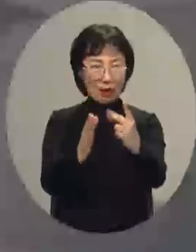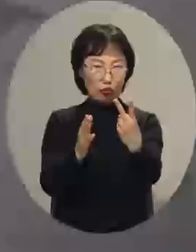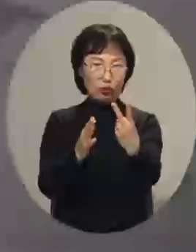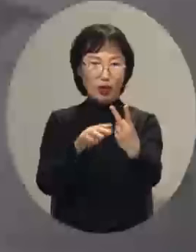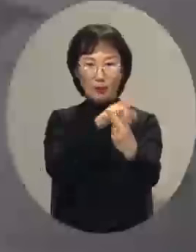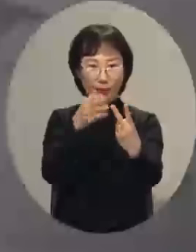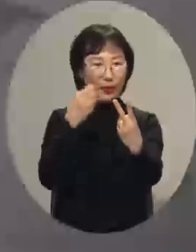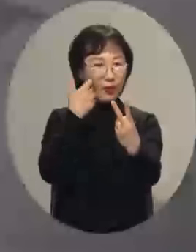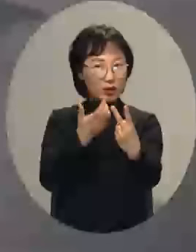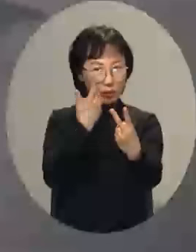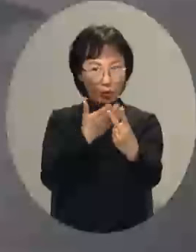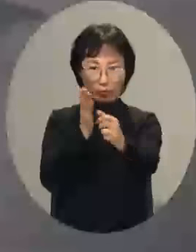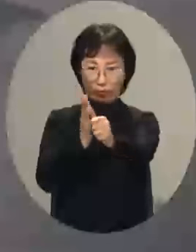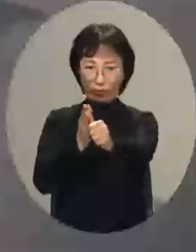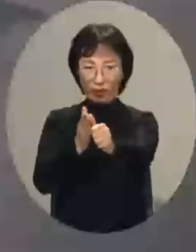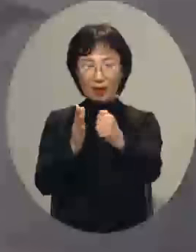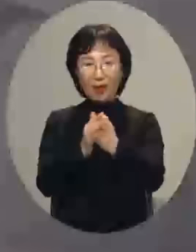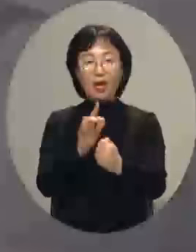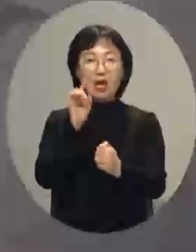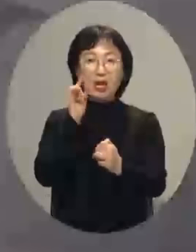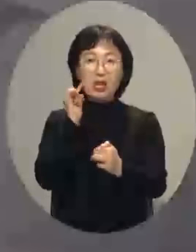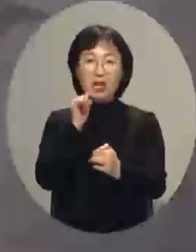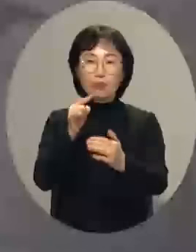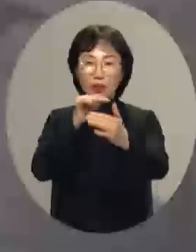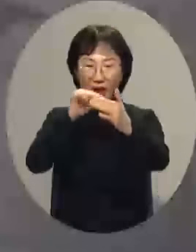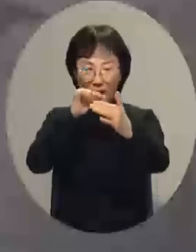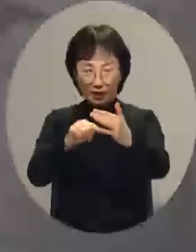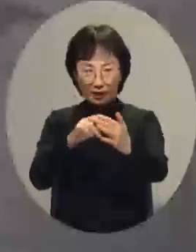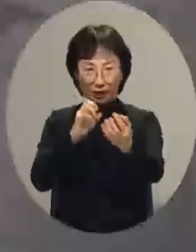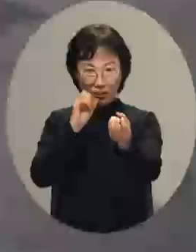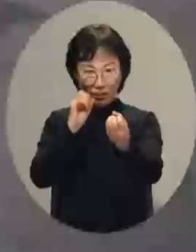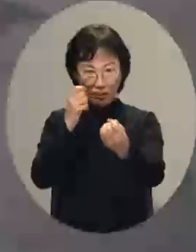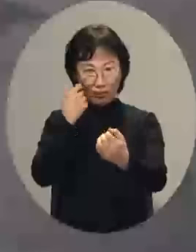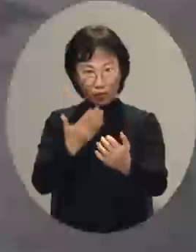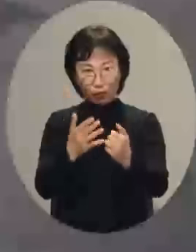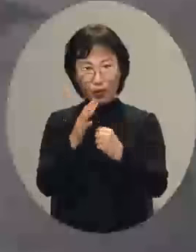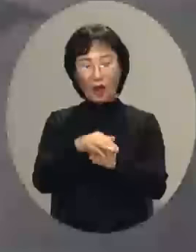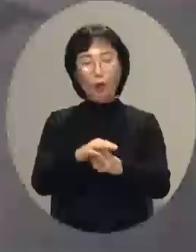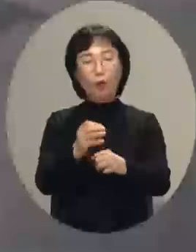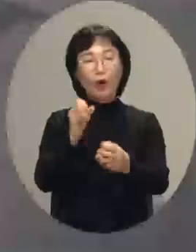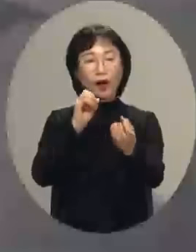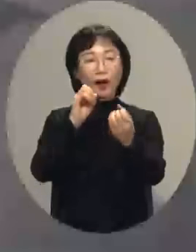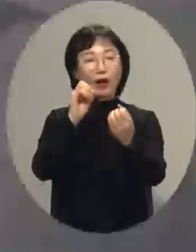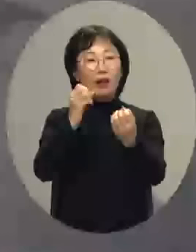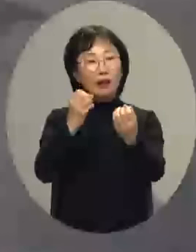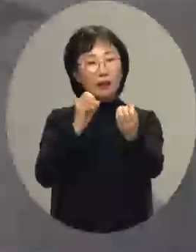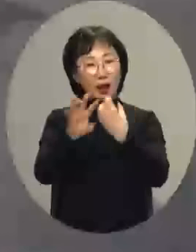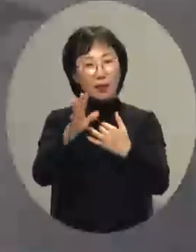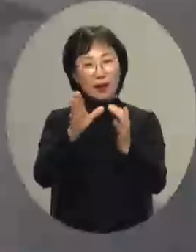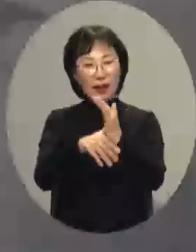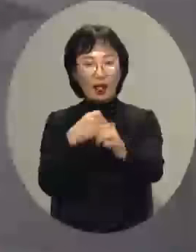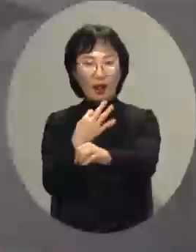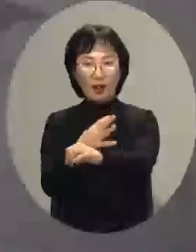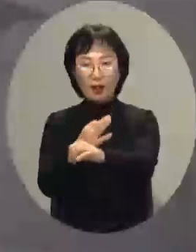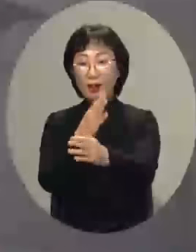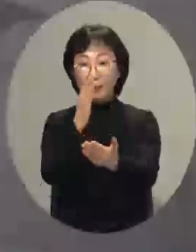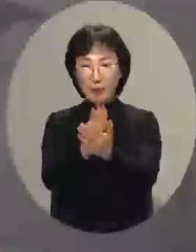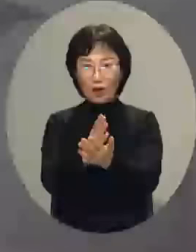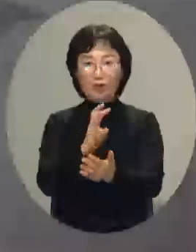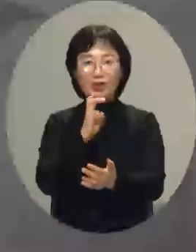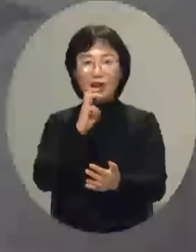해주십시오. 질문은 가급적 1분 이내로 해주시고요. 상대 후보의 답변 시간은 단답형 질문이 아닌 한